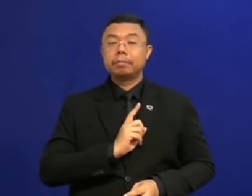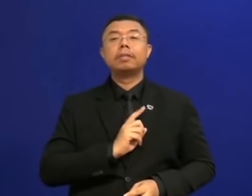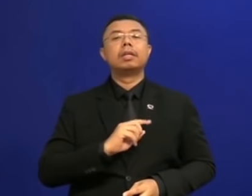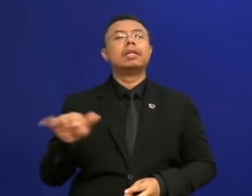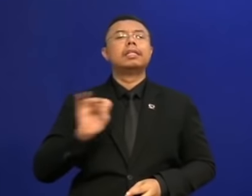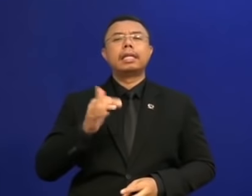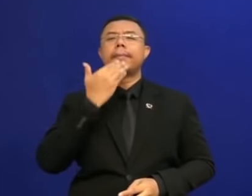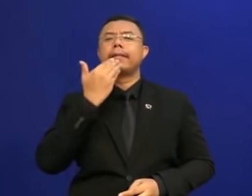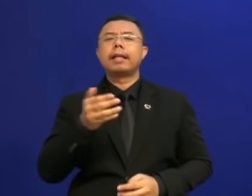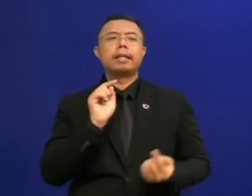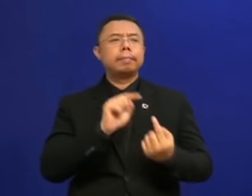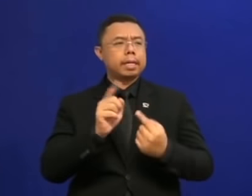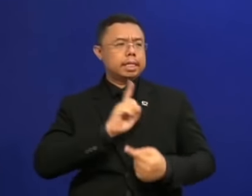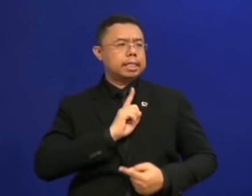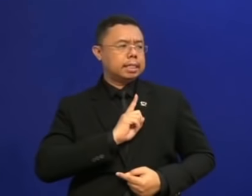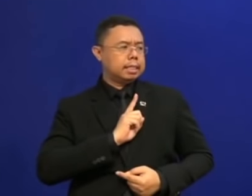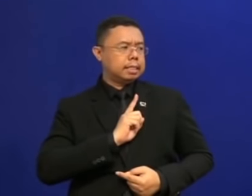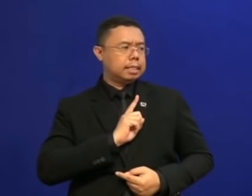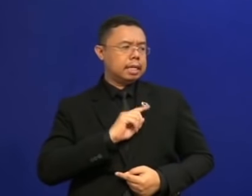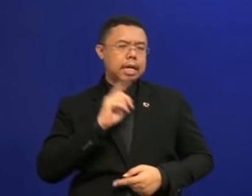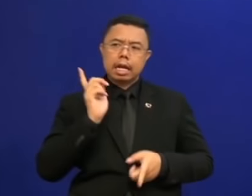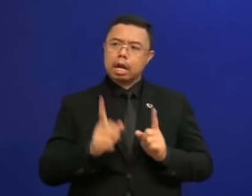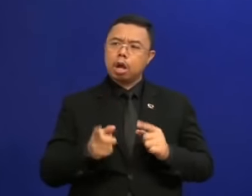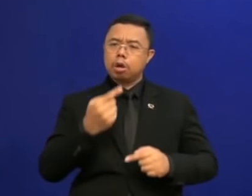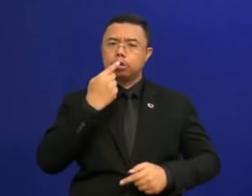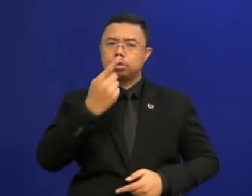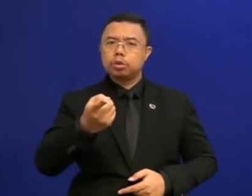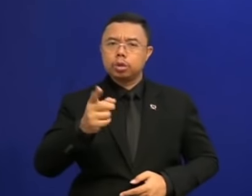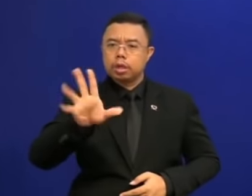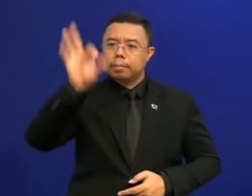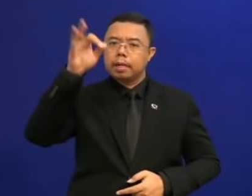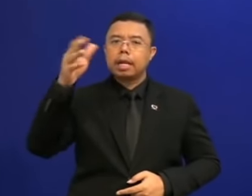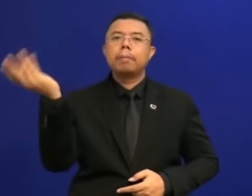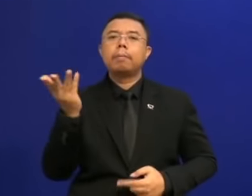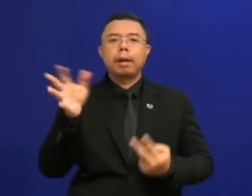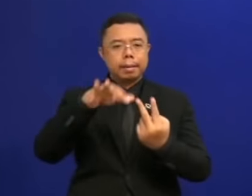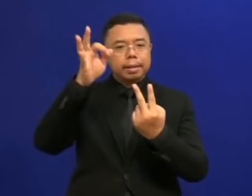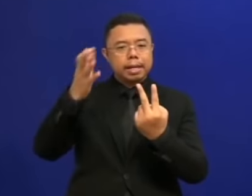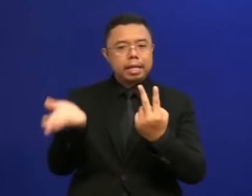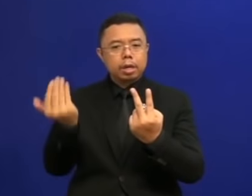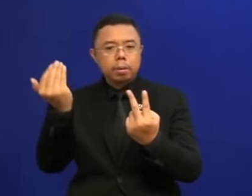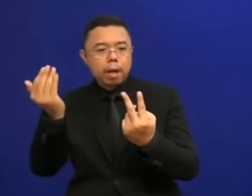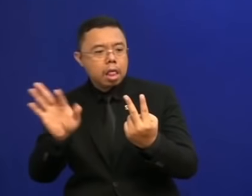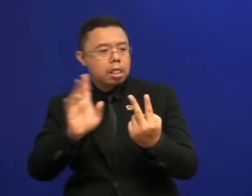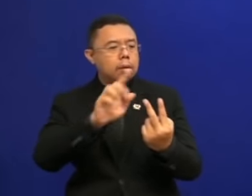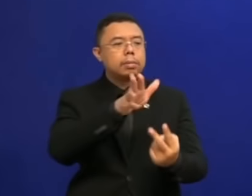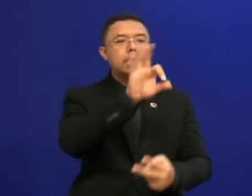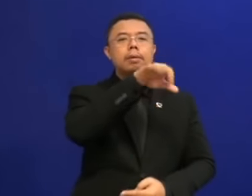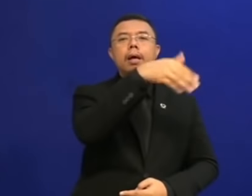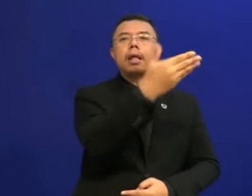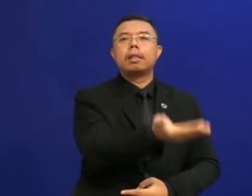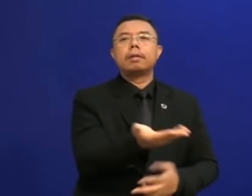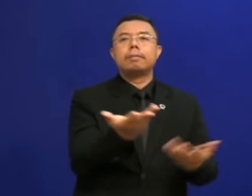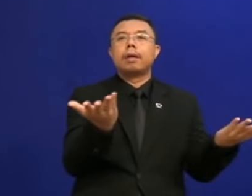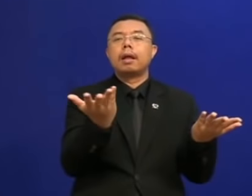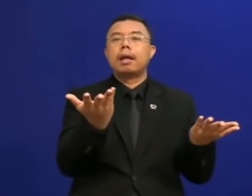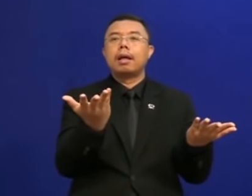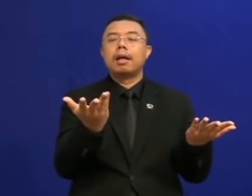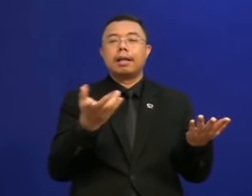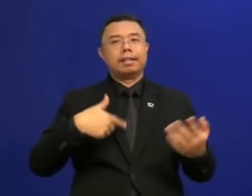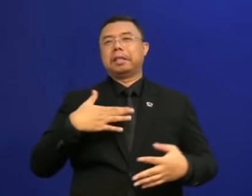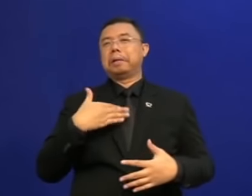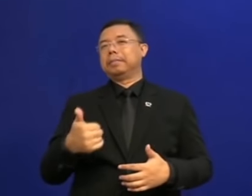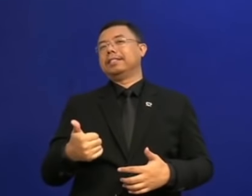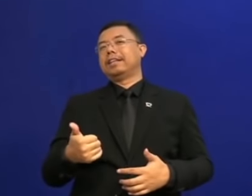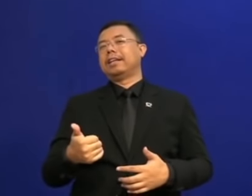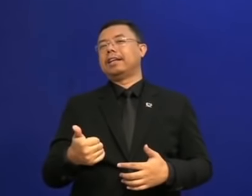juga bertanya pada diri sendiri, kalau suruh milih, kamu pilih hidup atau mati? Nah, kita bisa